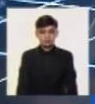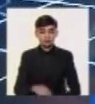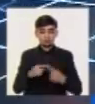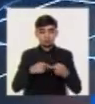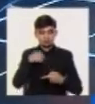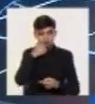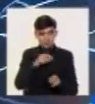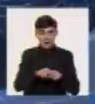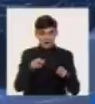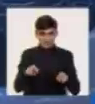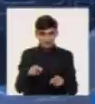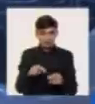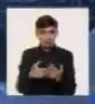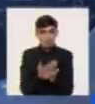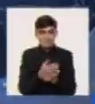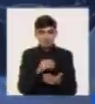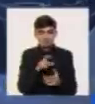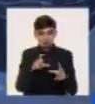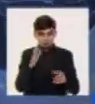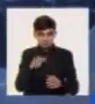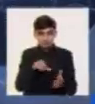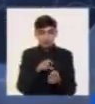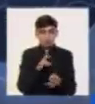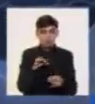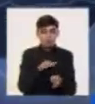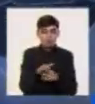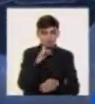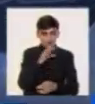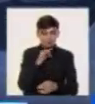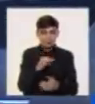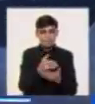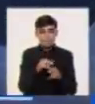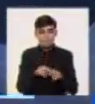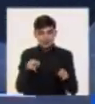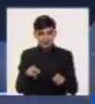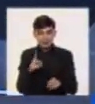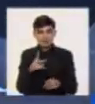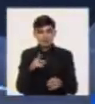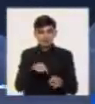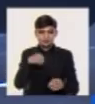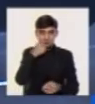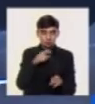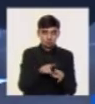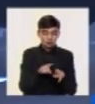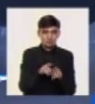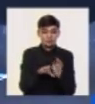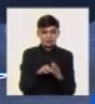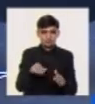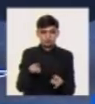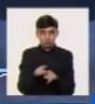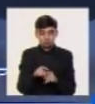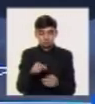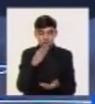Келер жылы парламент құрамы жаңарады, бірақ толықта емес. Өйткені бірқатар партиялар биылда депутат болған мүшелерін